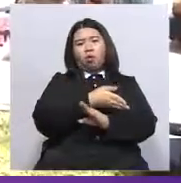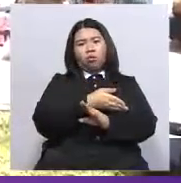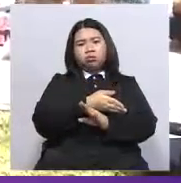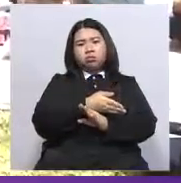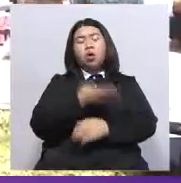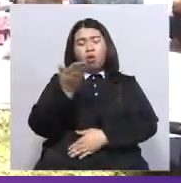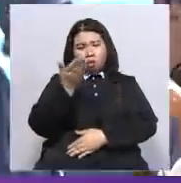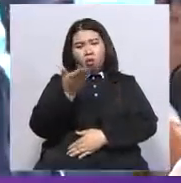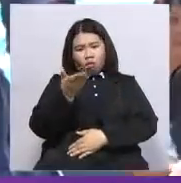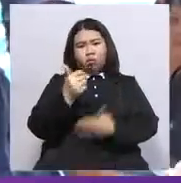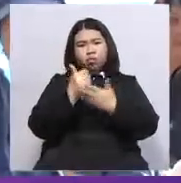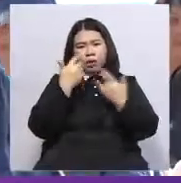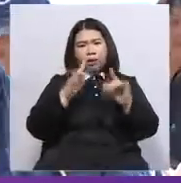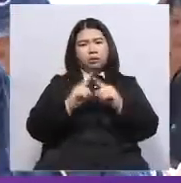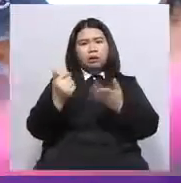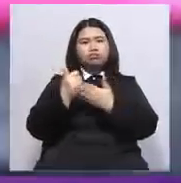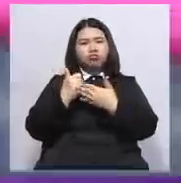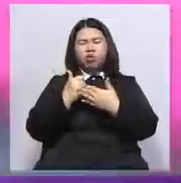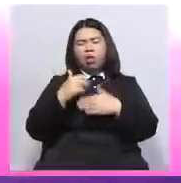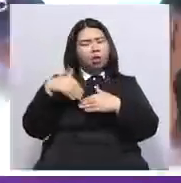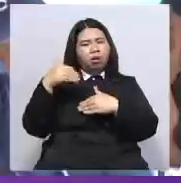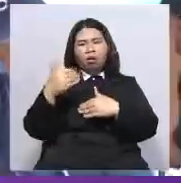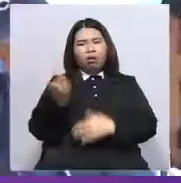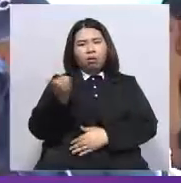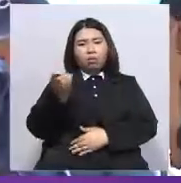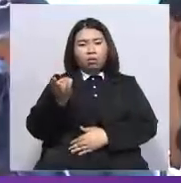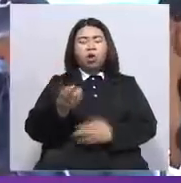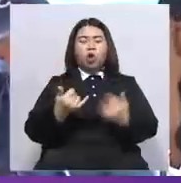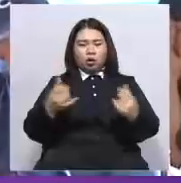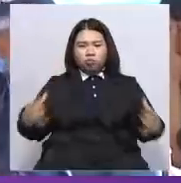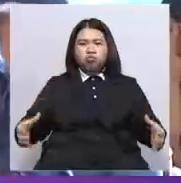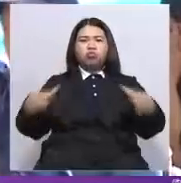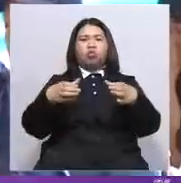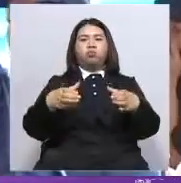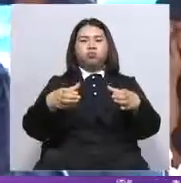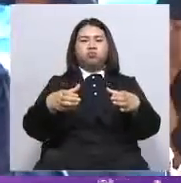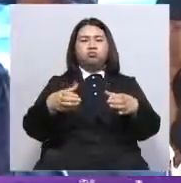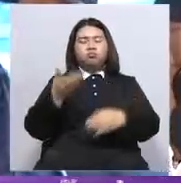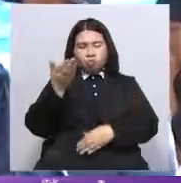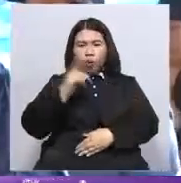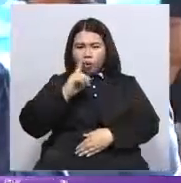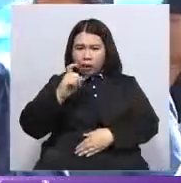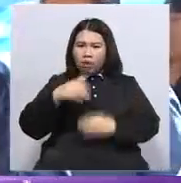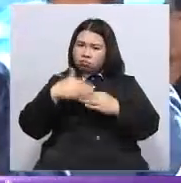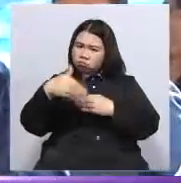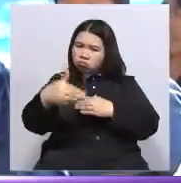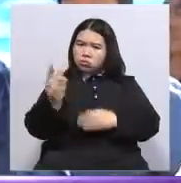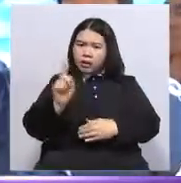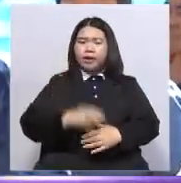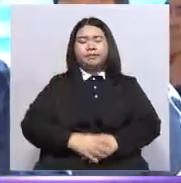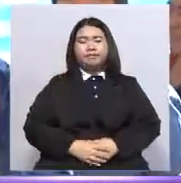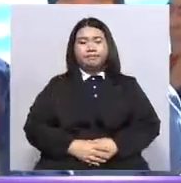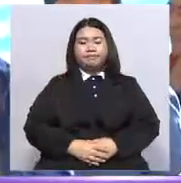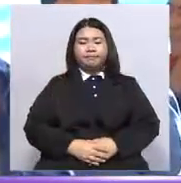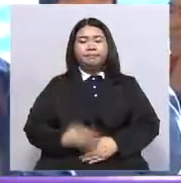ร้องไปแล้วแต่ว่ายังไม่มีความคืบหน้าเท่าที่ควรค่ะวันนี้เขาก็เลยรวมกลุ่มกันมาเพื่อที่จะติดตามความคืบหน้านั่นเองค่ะเดี๋ยว